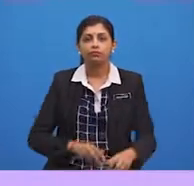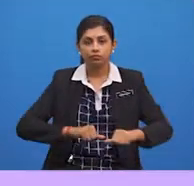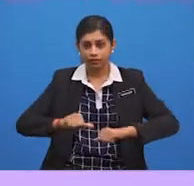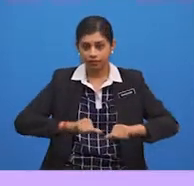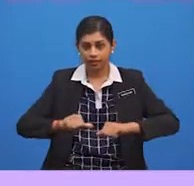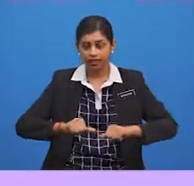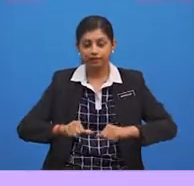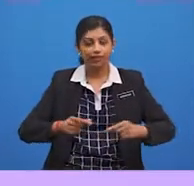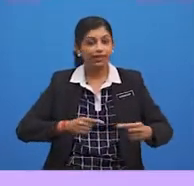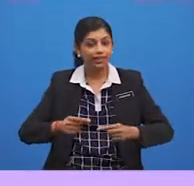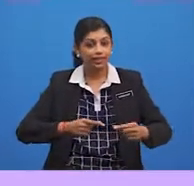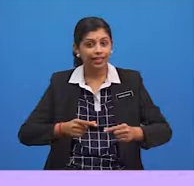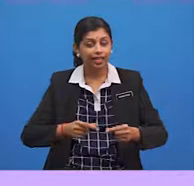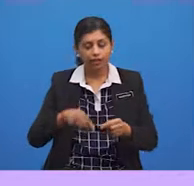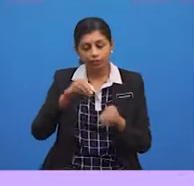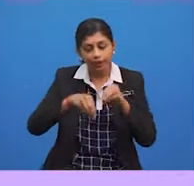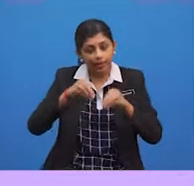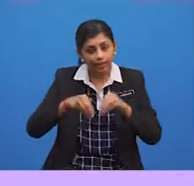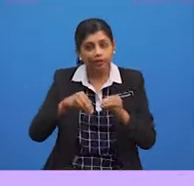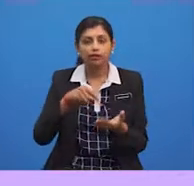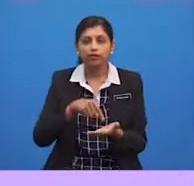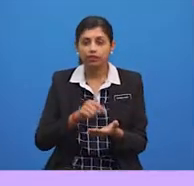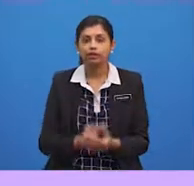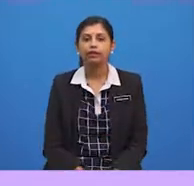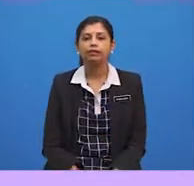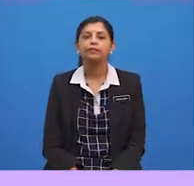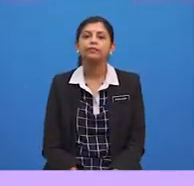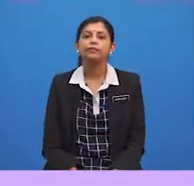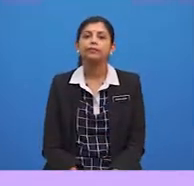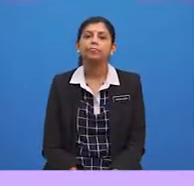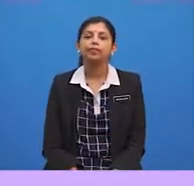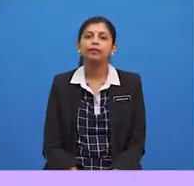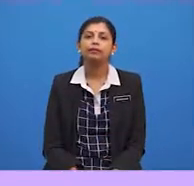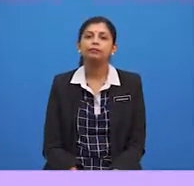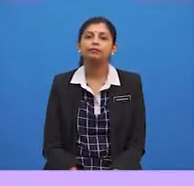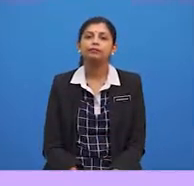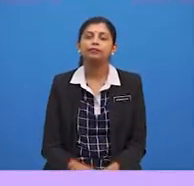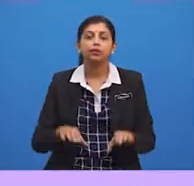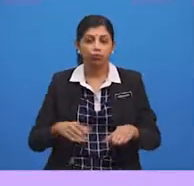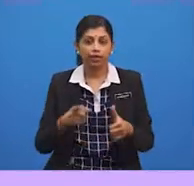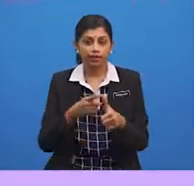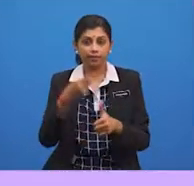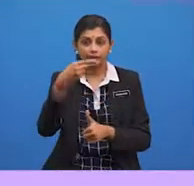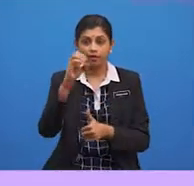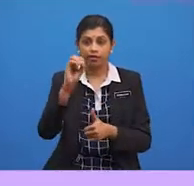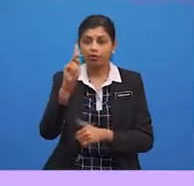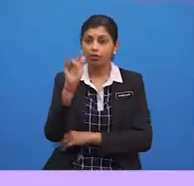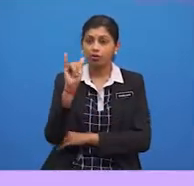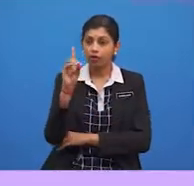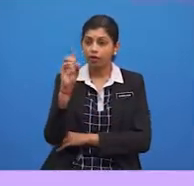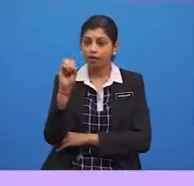Aktiviti kegiatan pertanian ini dilakukan di lokasi seperti Hokkaido,